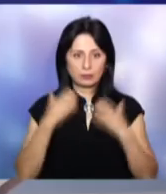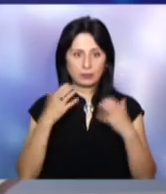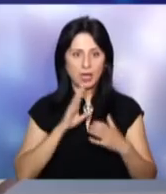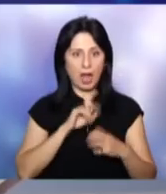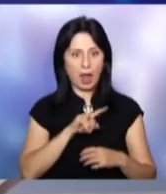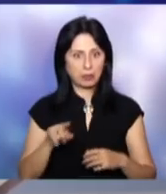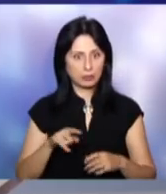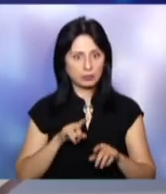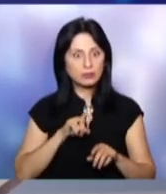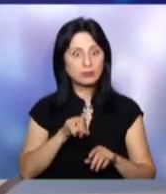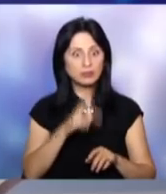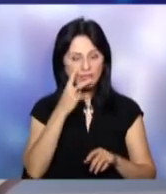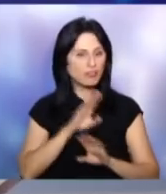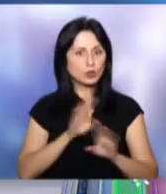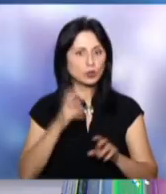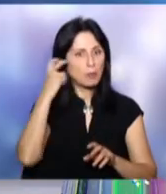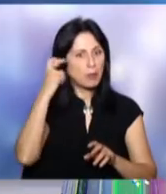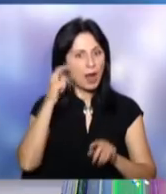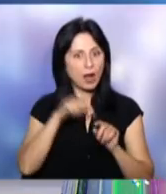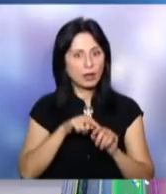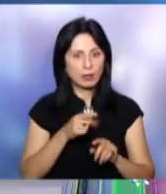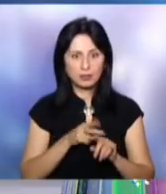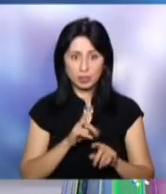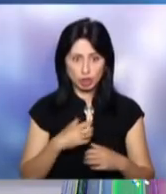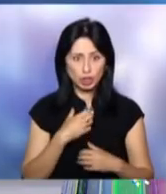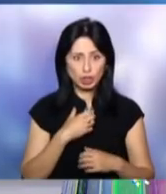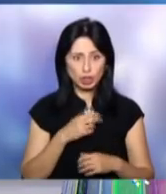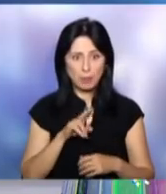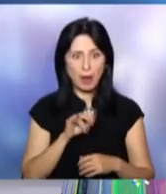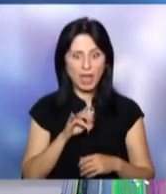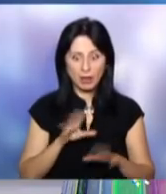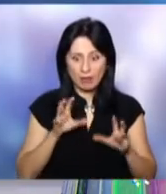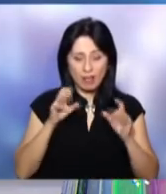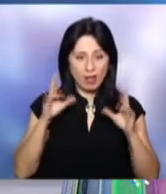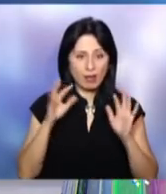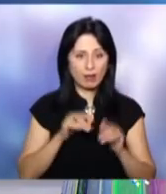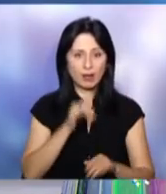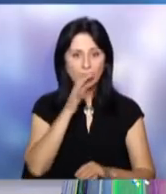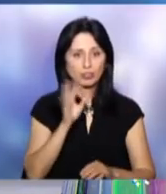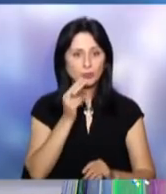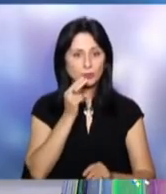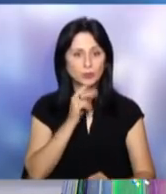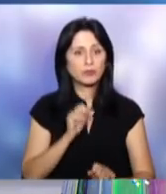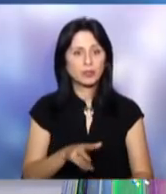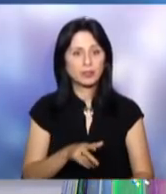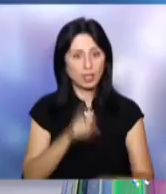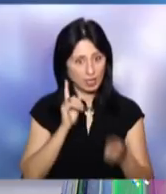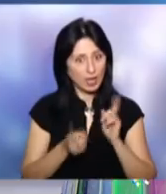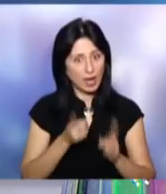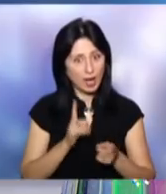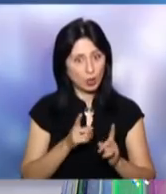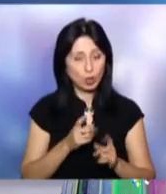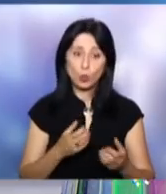გარკვეულ ნაწილს და აღმოჩნდა, რომ ეს არის პანიკის საფუძველი. არის თუ არა ეს რეალისტური? ეს არის